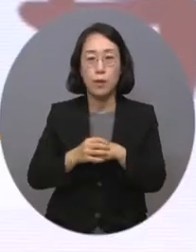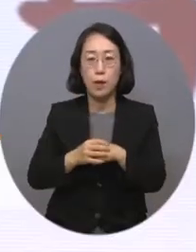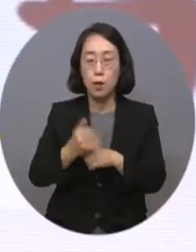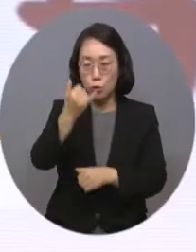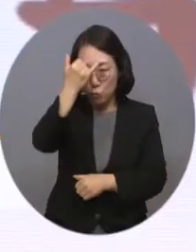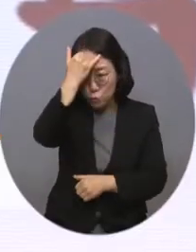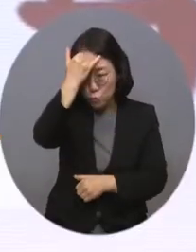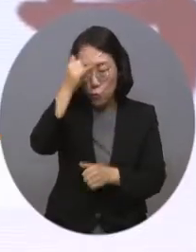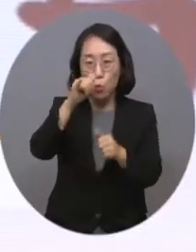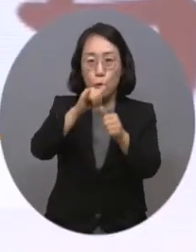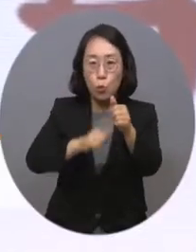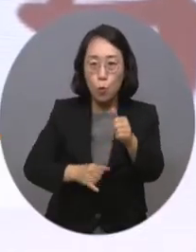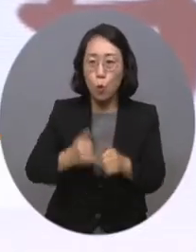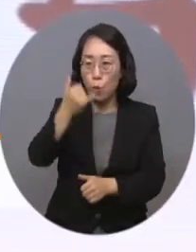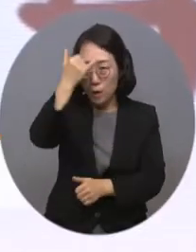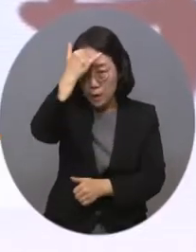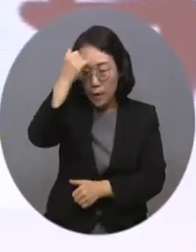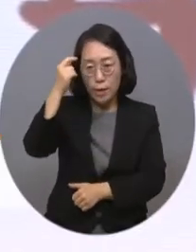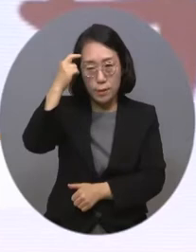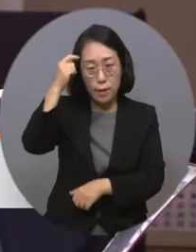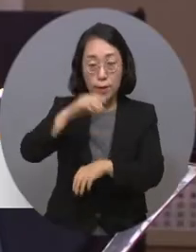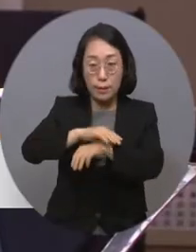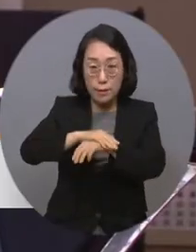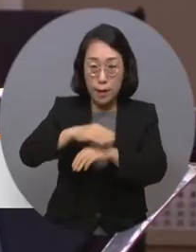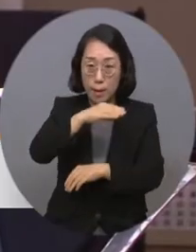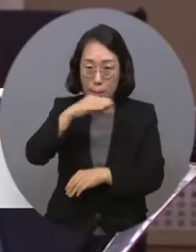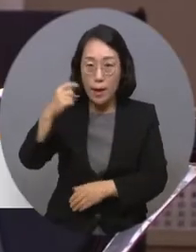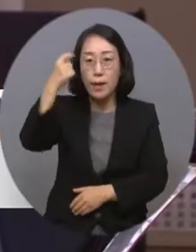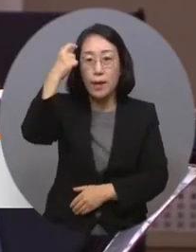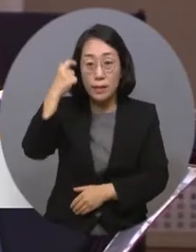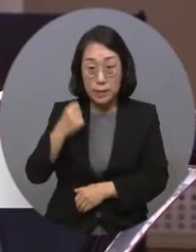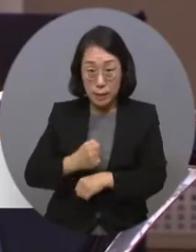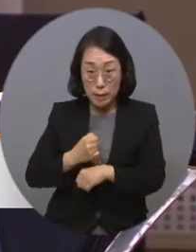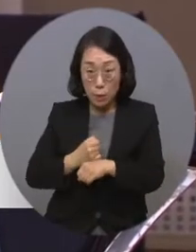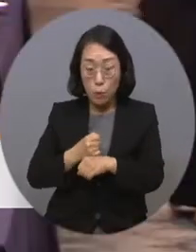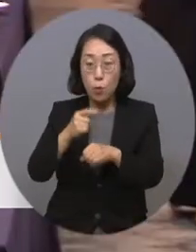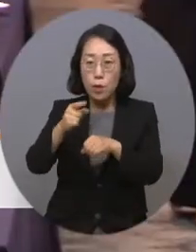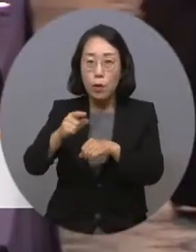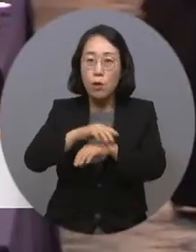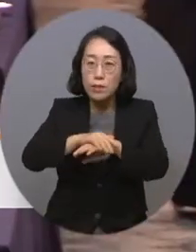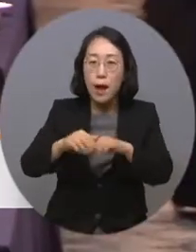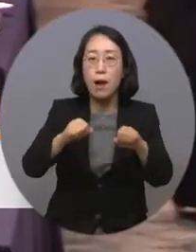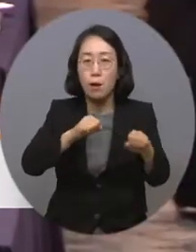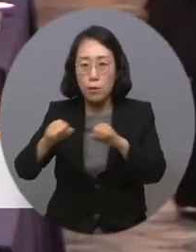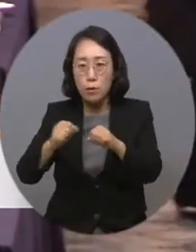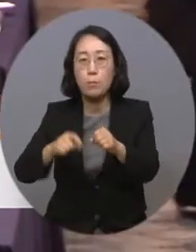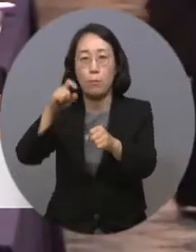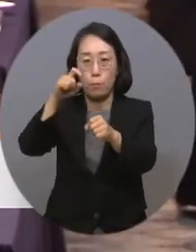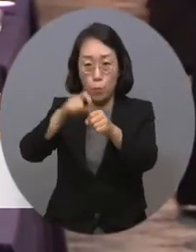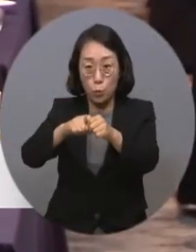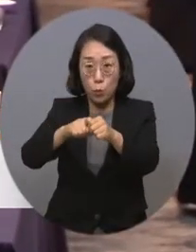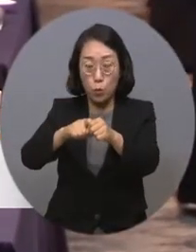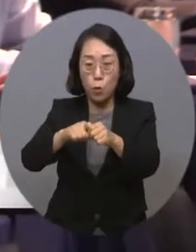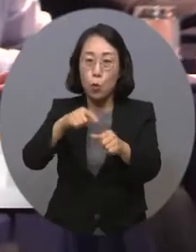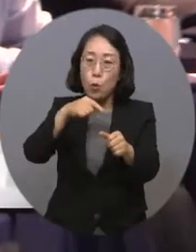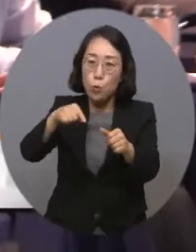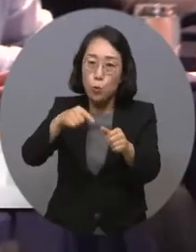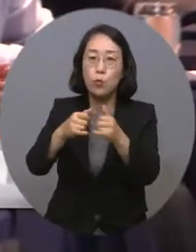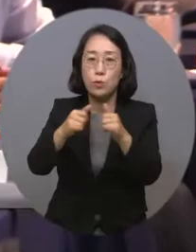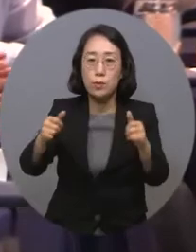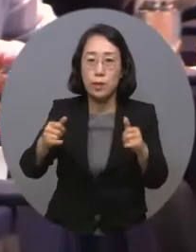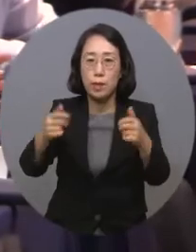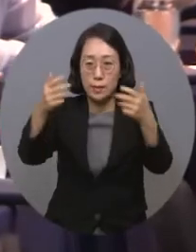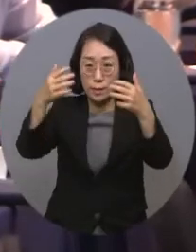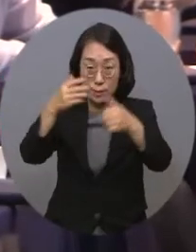정확히 인식하고 이를 토대로 사회적 약자의 권익을 위한 중요 의상실 청의 목표를 두고 중에 교육사 적의 시험을 응시